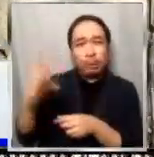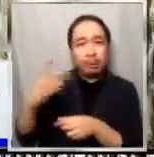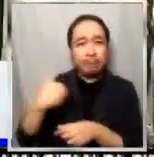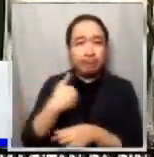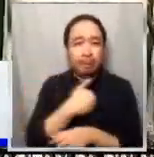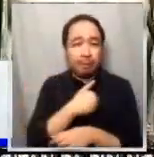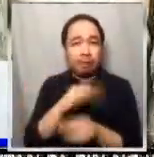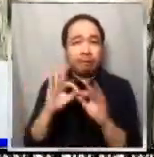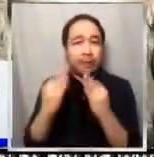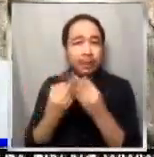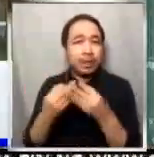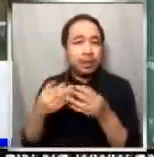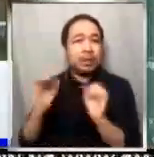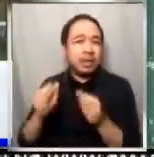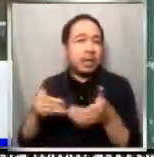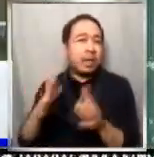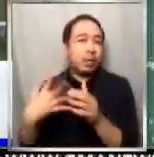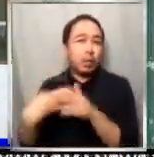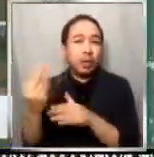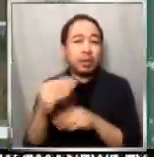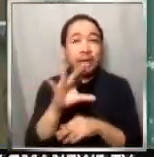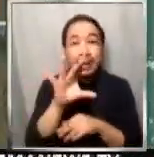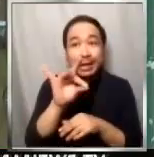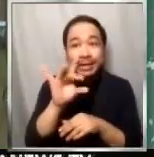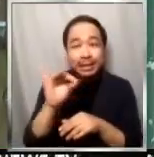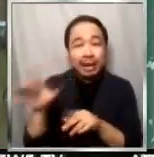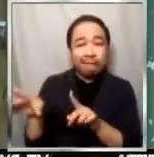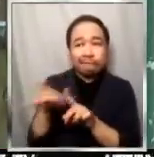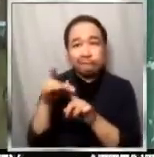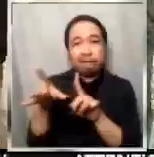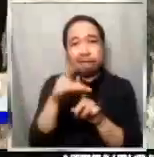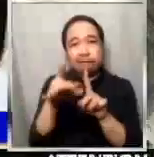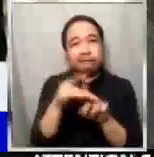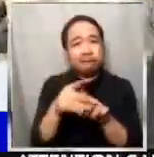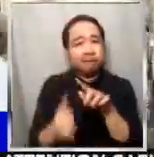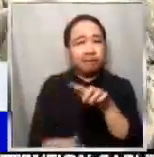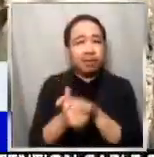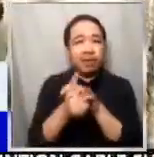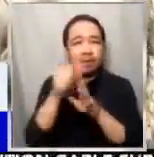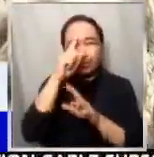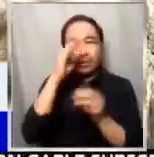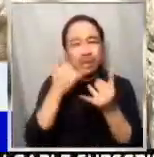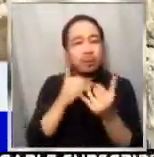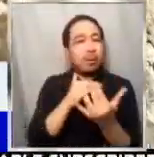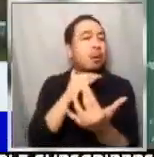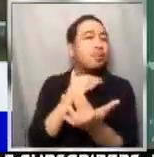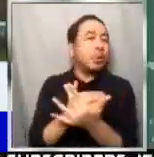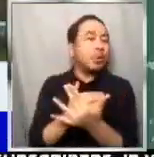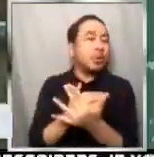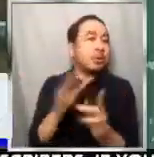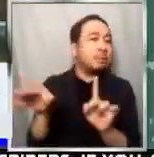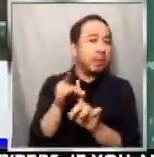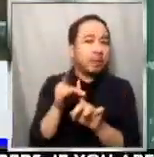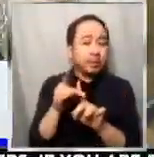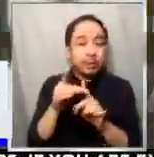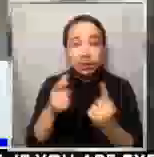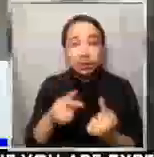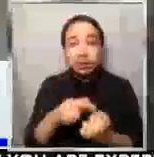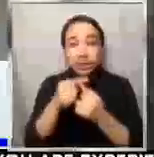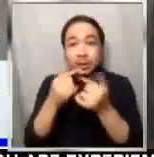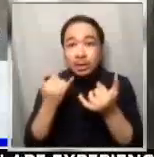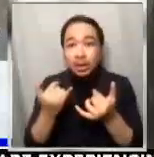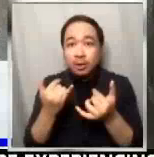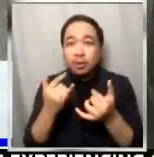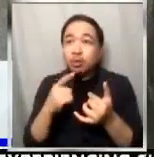ang naitalang kaso dito. Dahil po iniwasan po natin yung hawa-hawa po, priority po naman pinapalabas yung mga nagtatrabaho po. Sa